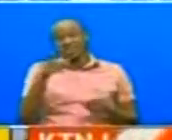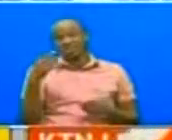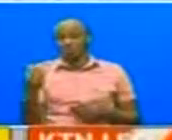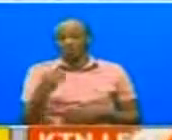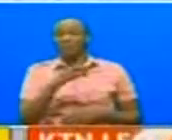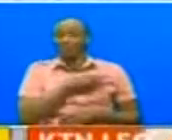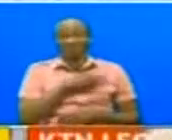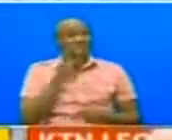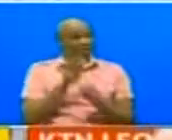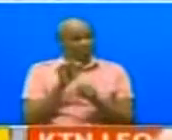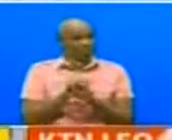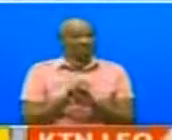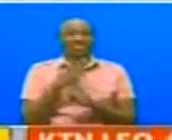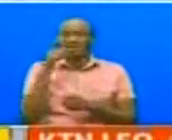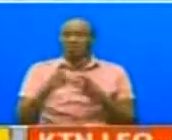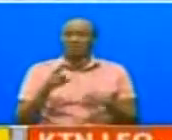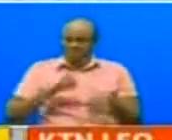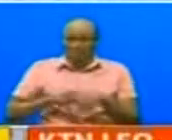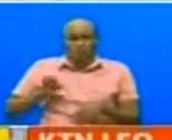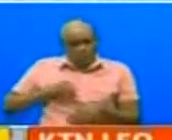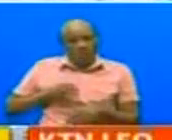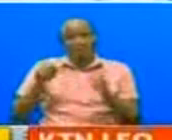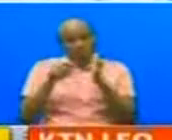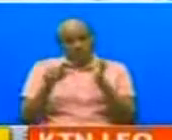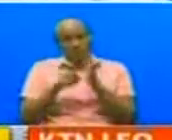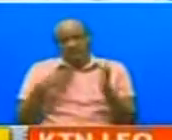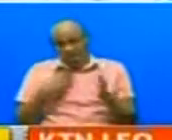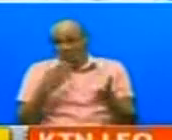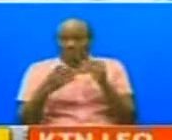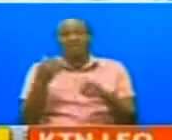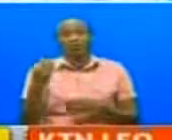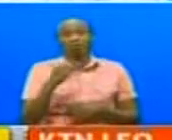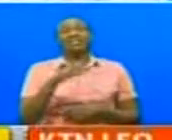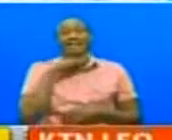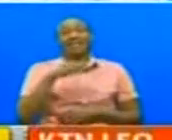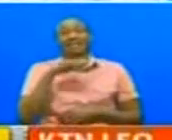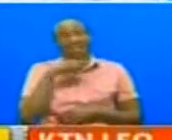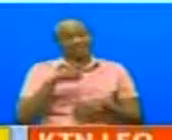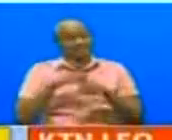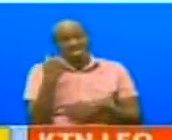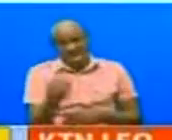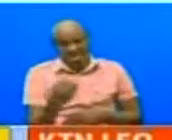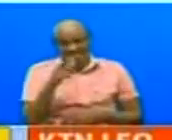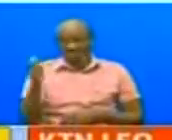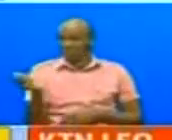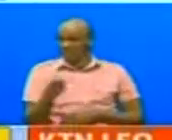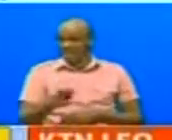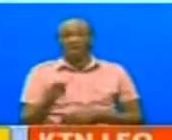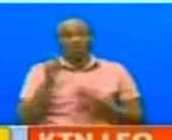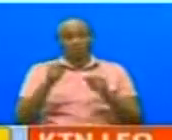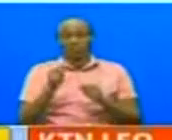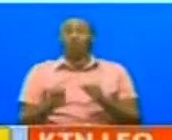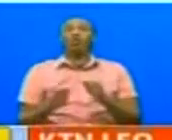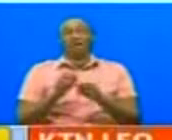wa kiume, inadaiwa mwanamke anapopata shida ya wanawe kufariki wakiwa wachanga, kengele hii huwa na uwezo